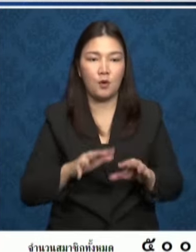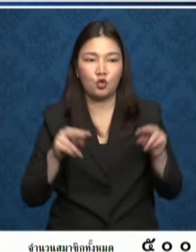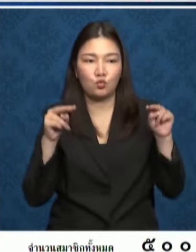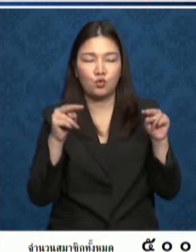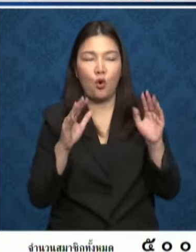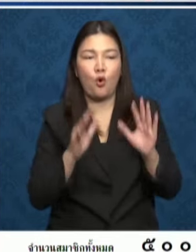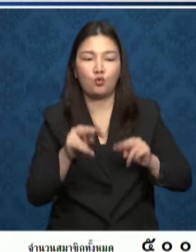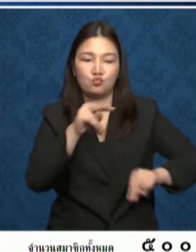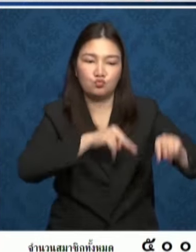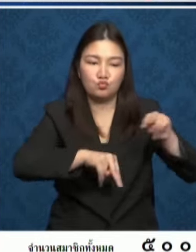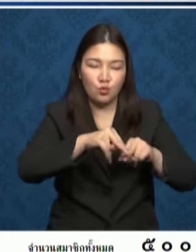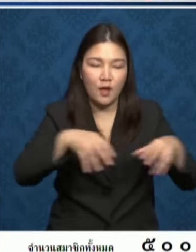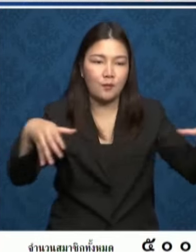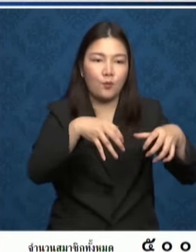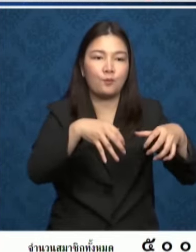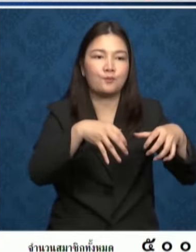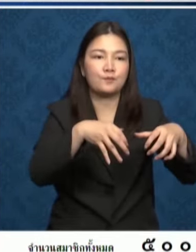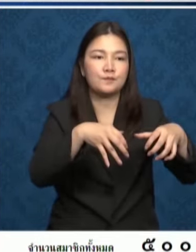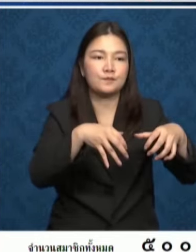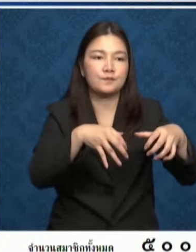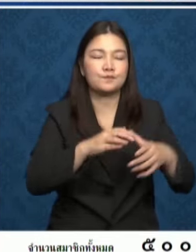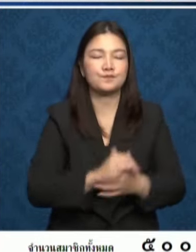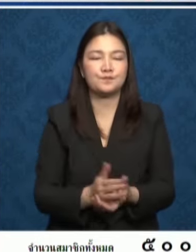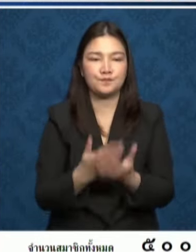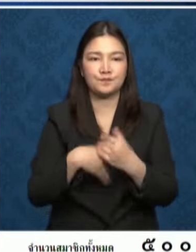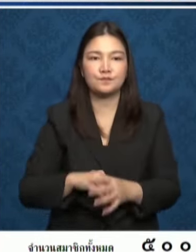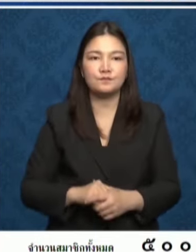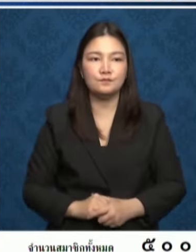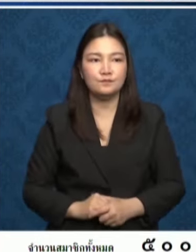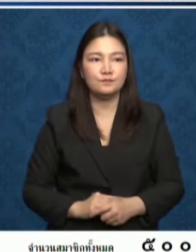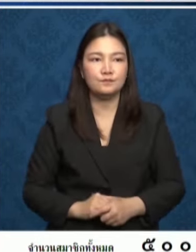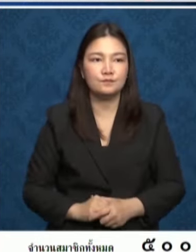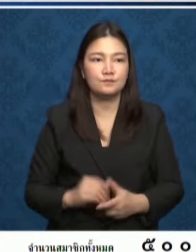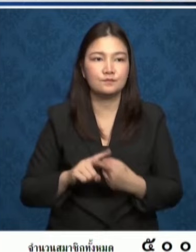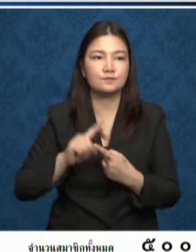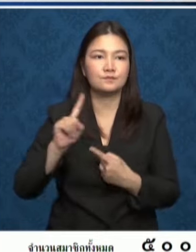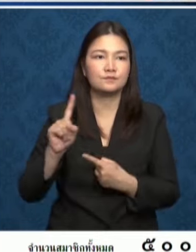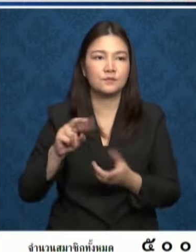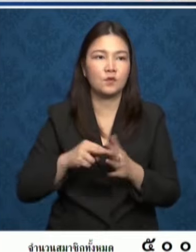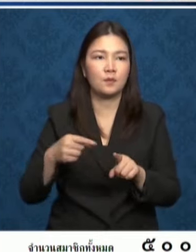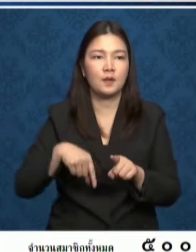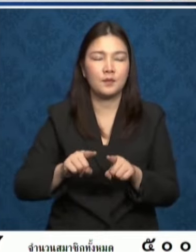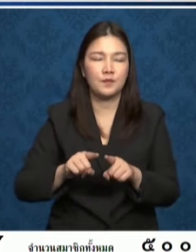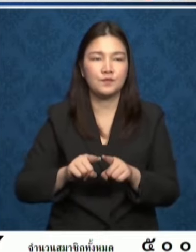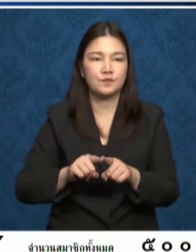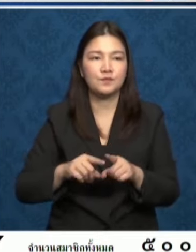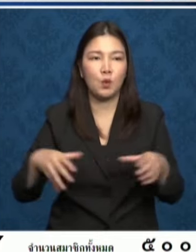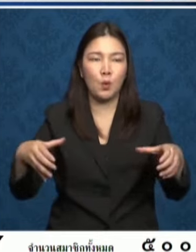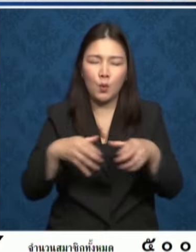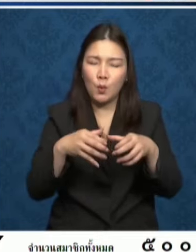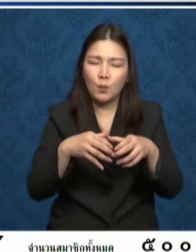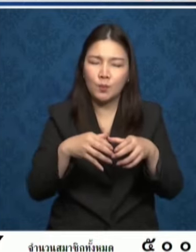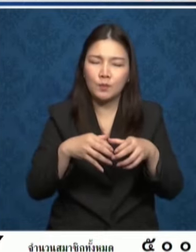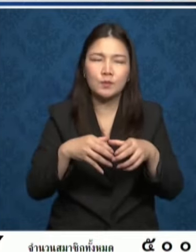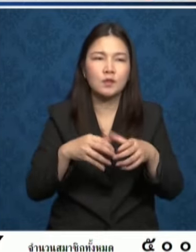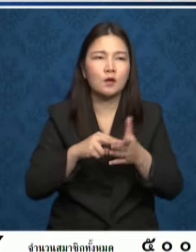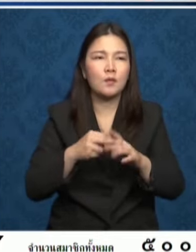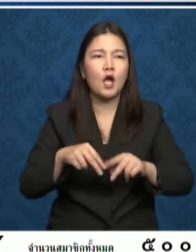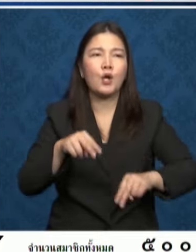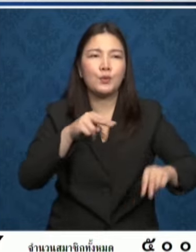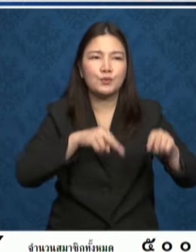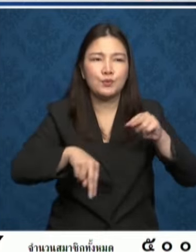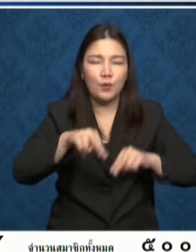กลุ่มชาติพันธุ์นะครับมาถึงกรณีแรกการกำหนดให้ทำการคุ้มครองสิทธิ์อย่าง